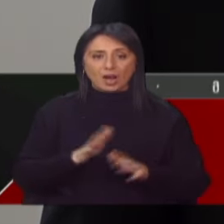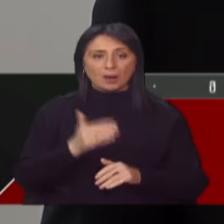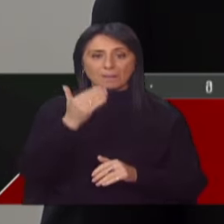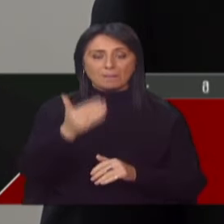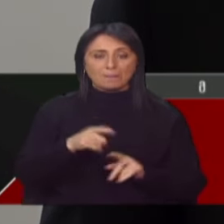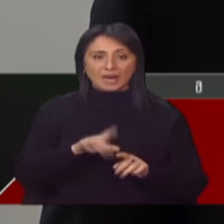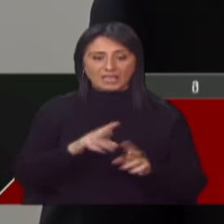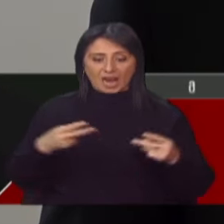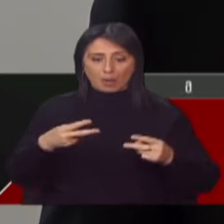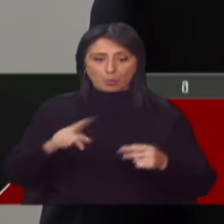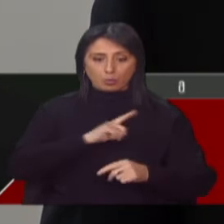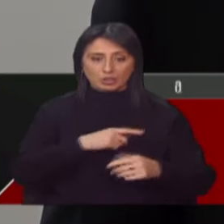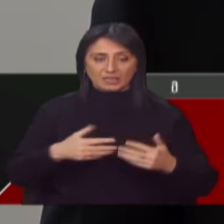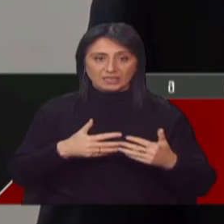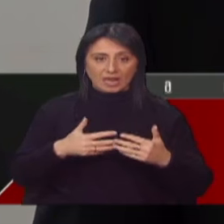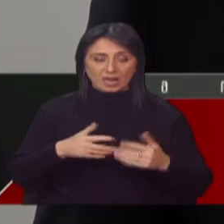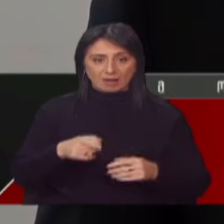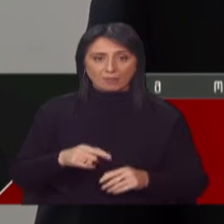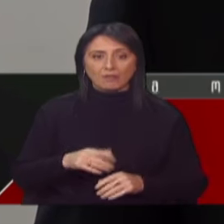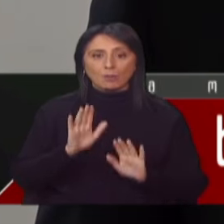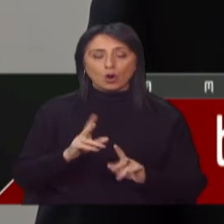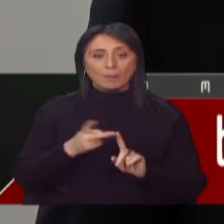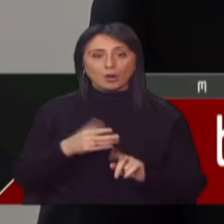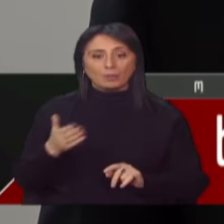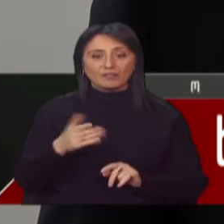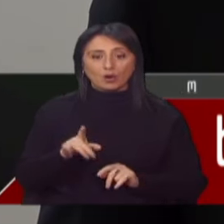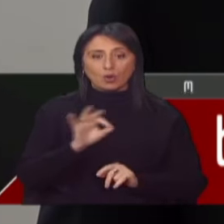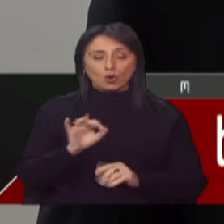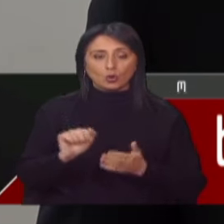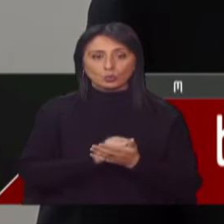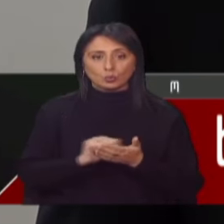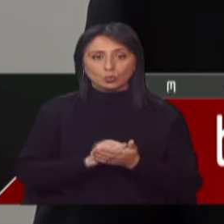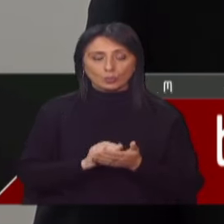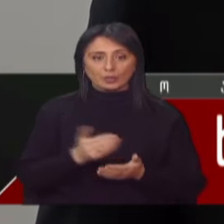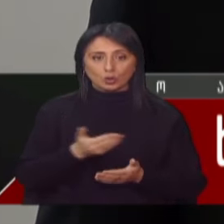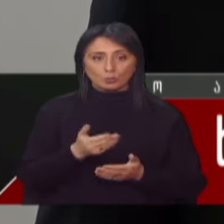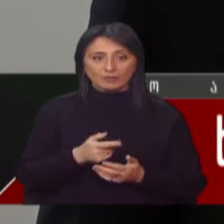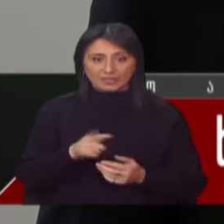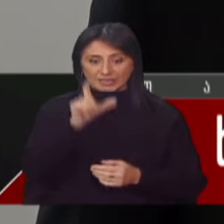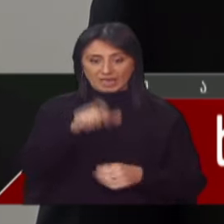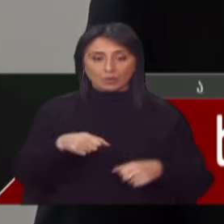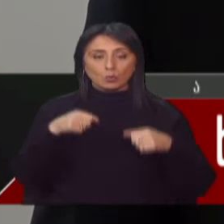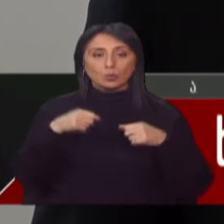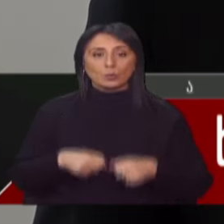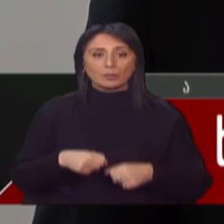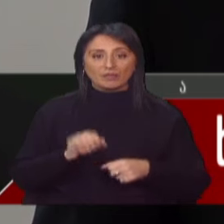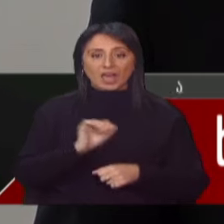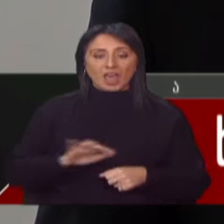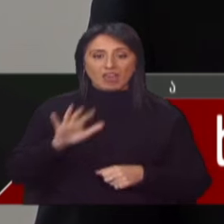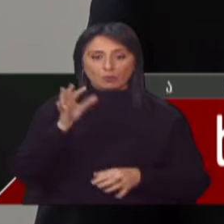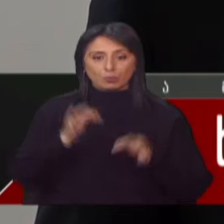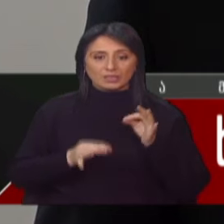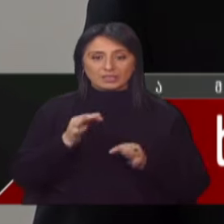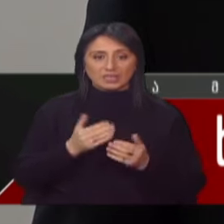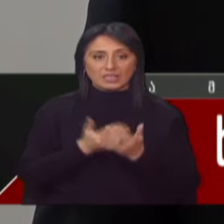mat mimart araproportsiuli zalis gamoqeneba, kholo meoris mkhrev aghnishnuli dokumenti, romelits adamenis uplebata evropuli